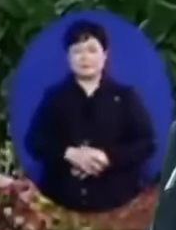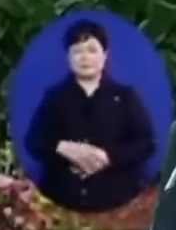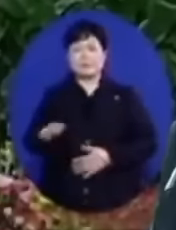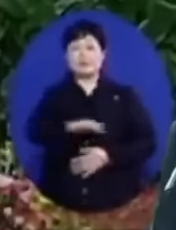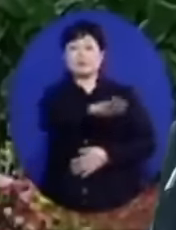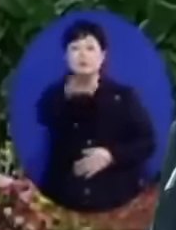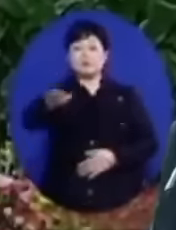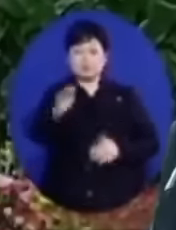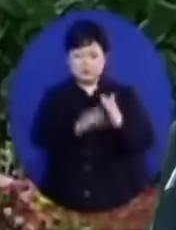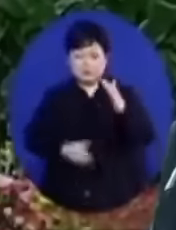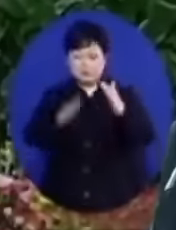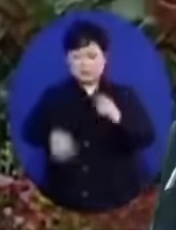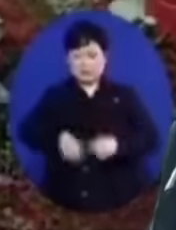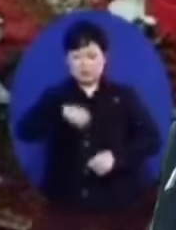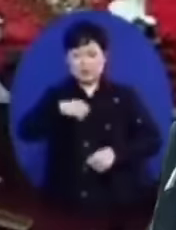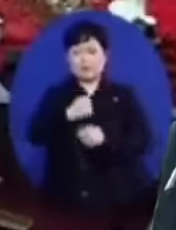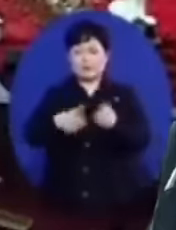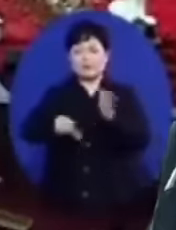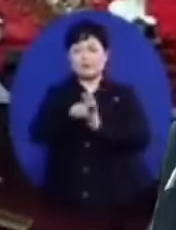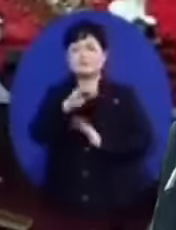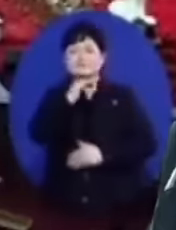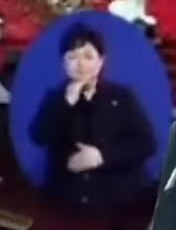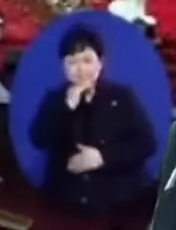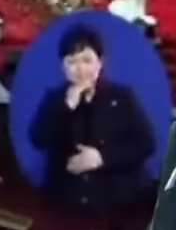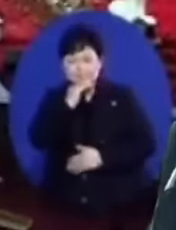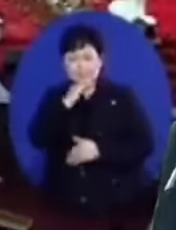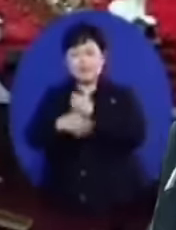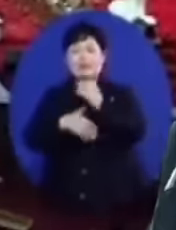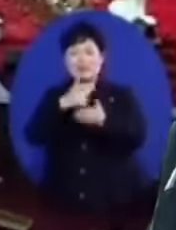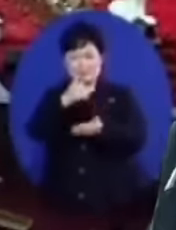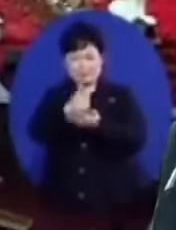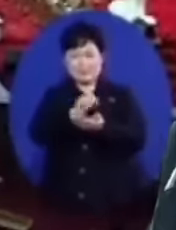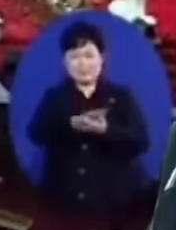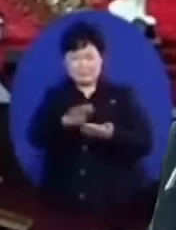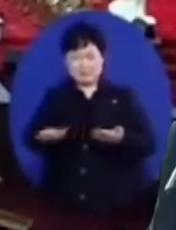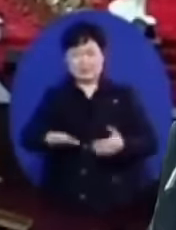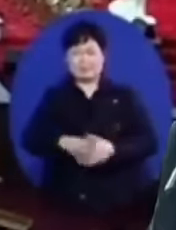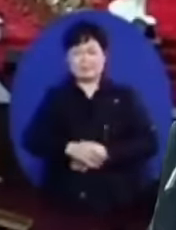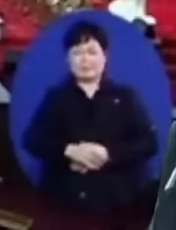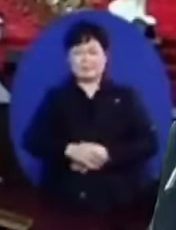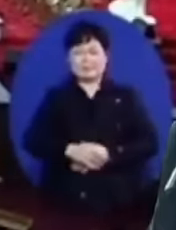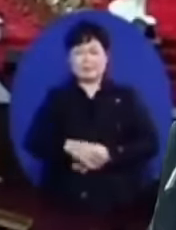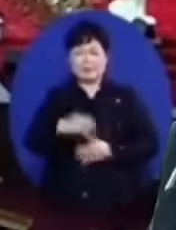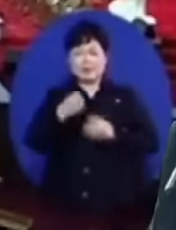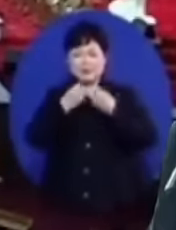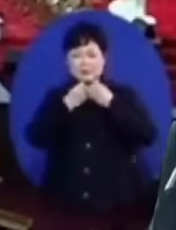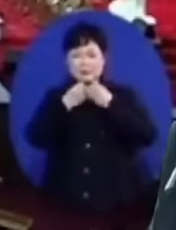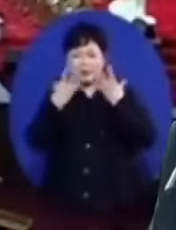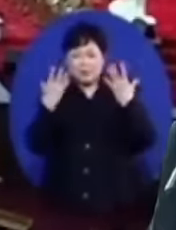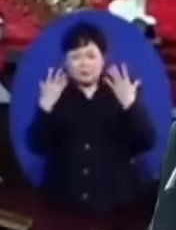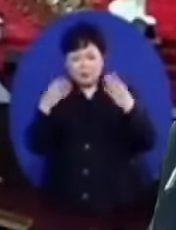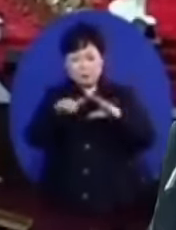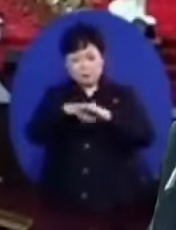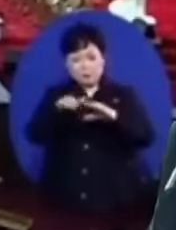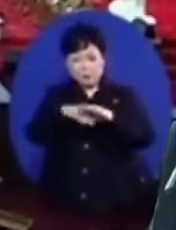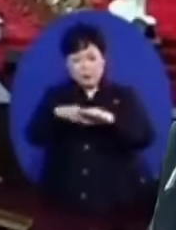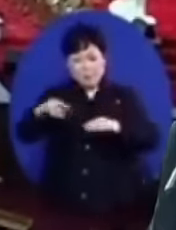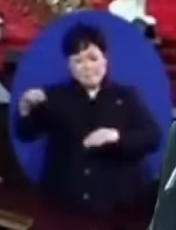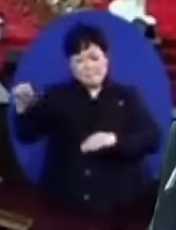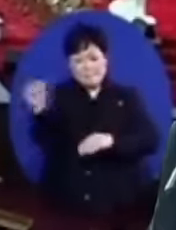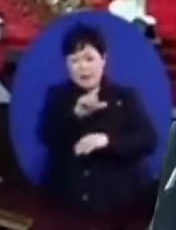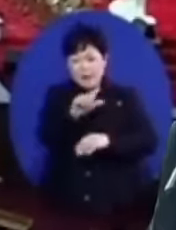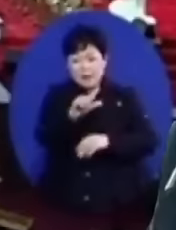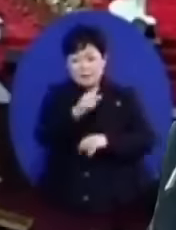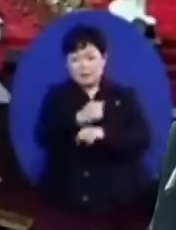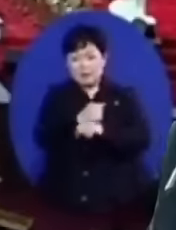우리를 정의롭게 만들기 위해서 기다리신 우리 하나님이신 것입니다. 현대 문명은 빠른 속도를 강조만